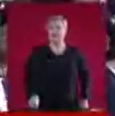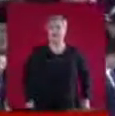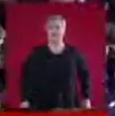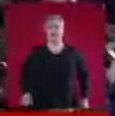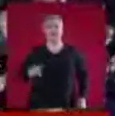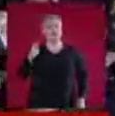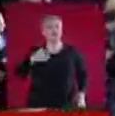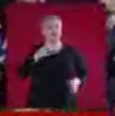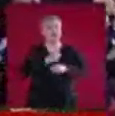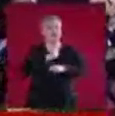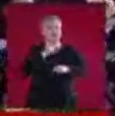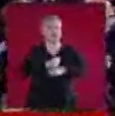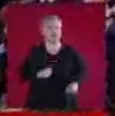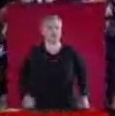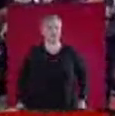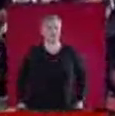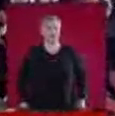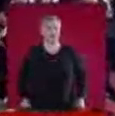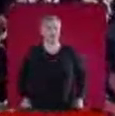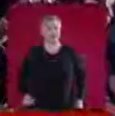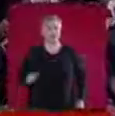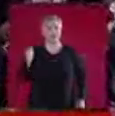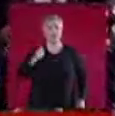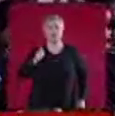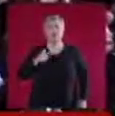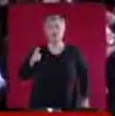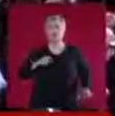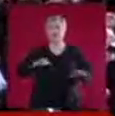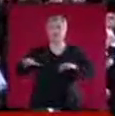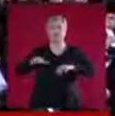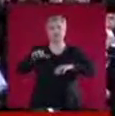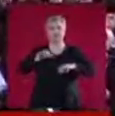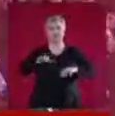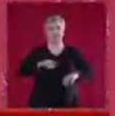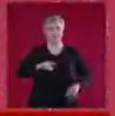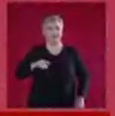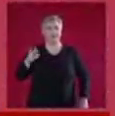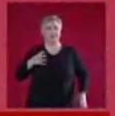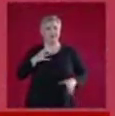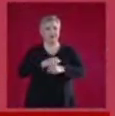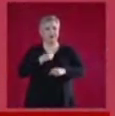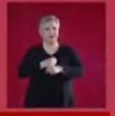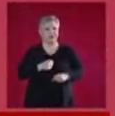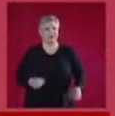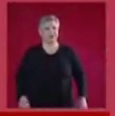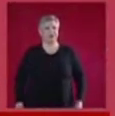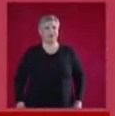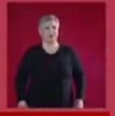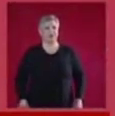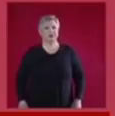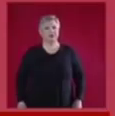κράτος όταν ενδιαφέρο αδύναμους όχι όταν υιοθετούσε τον κοινωνικό